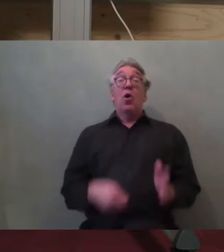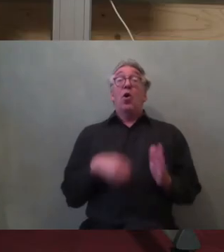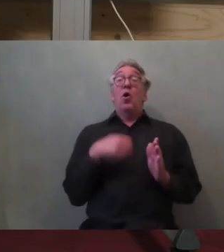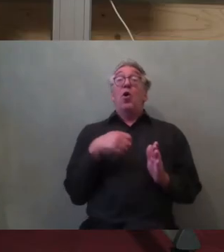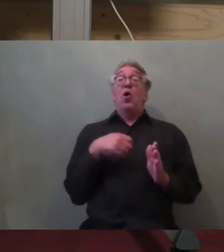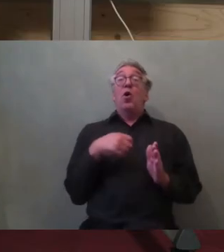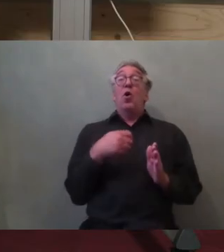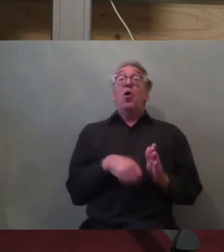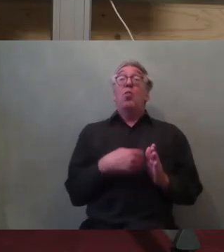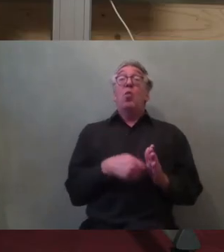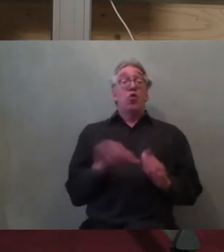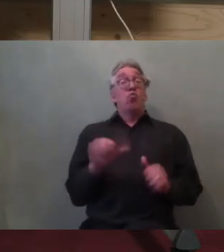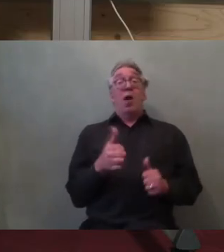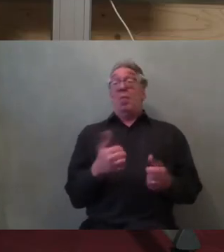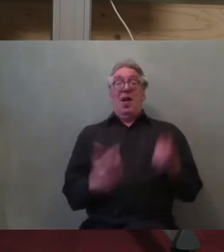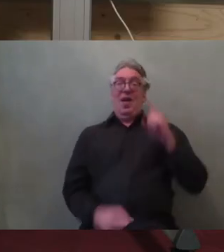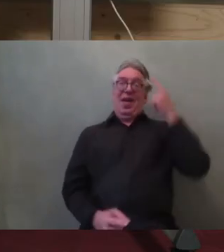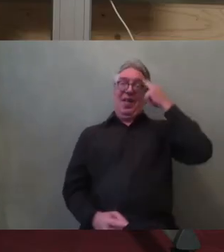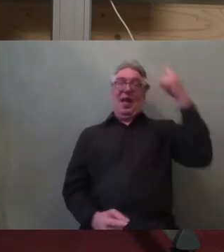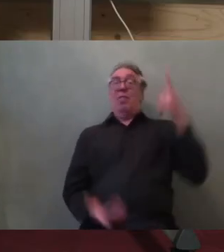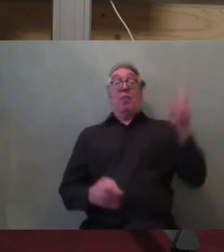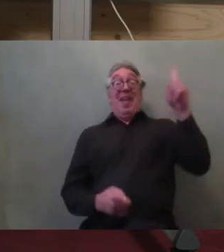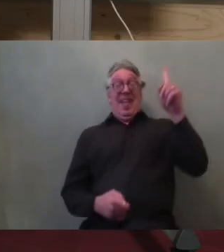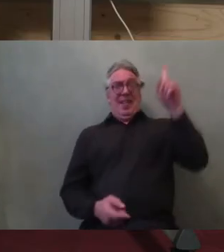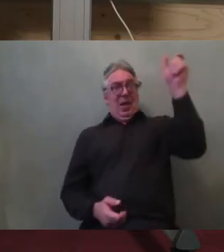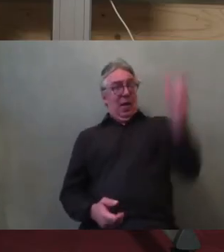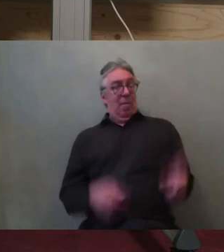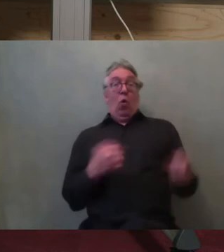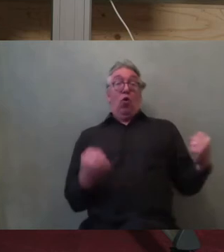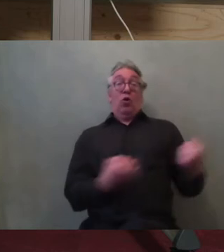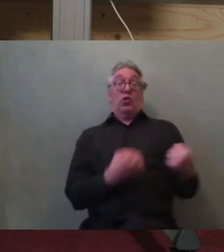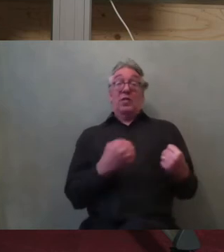idee, bij van één iemand in de organisatie. En dat kan echt iedereen zijn.